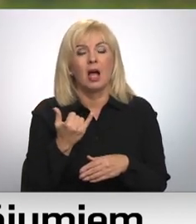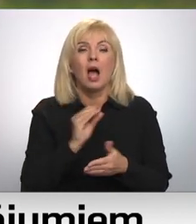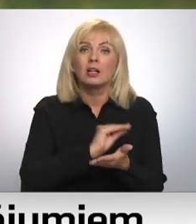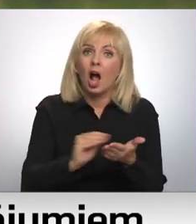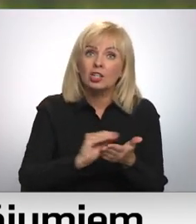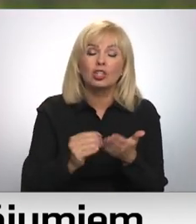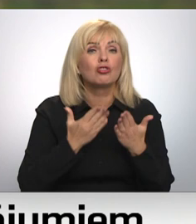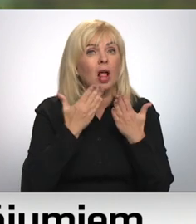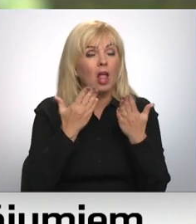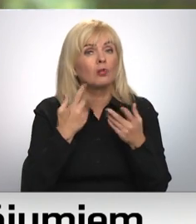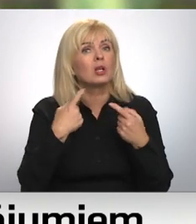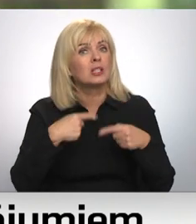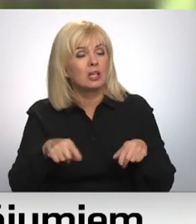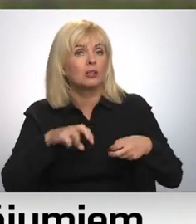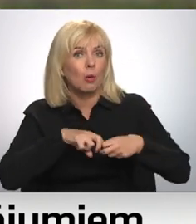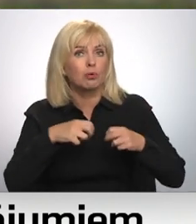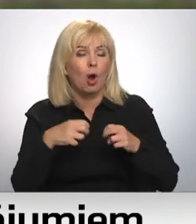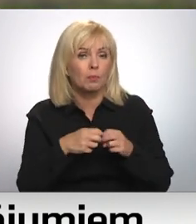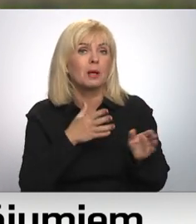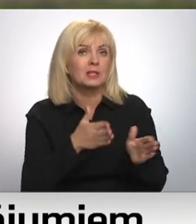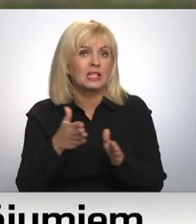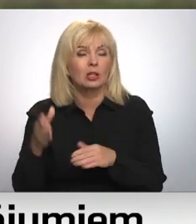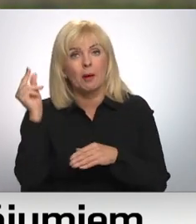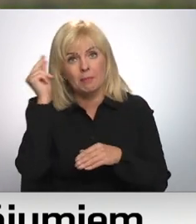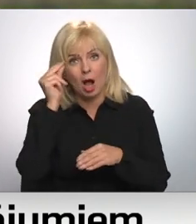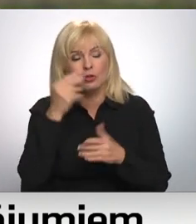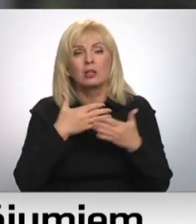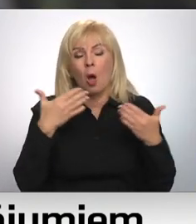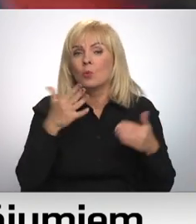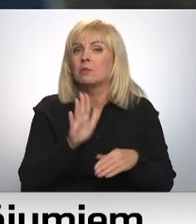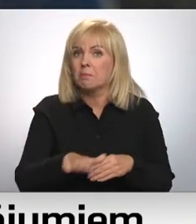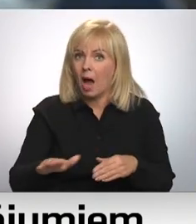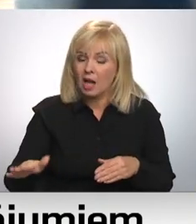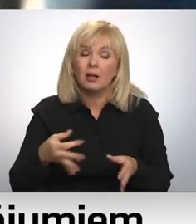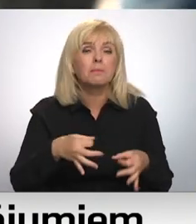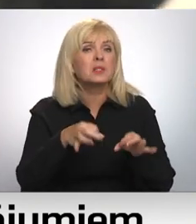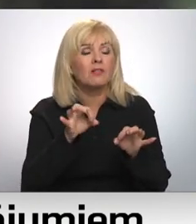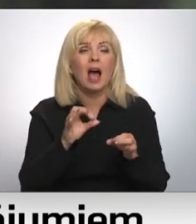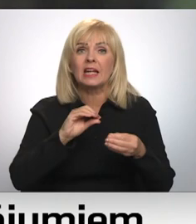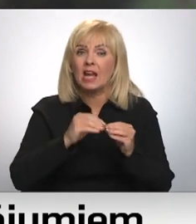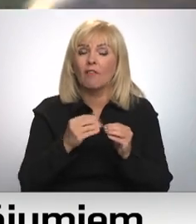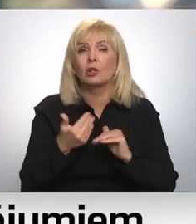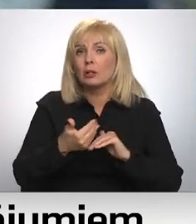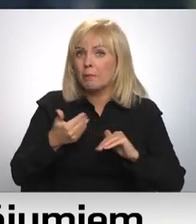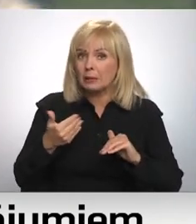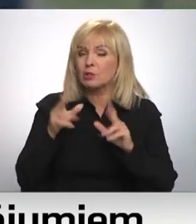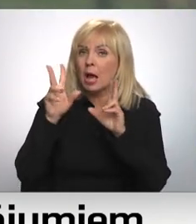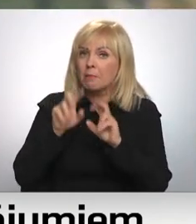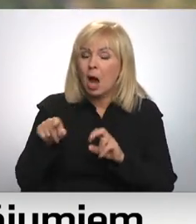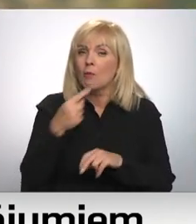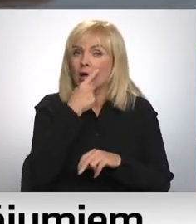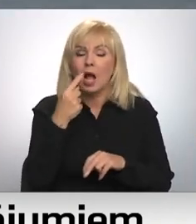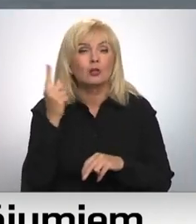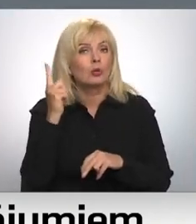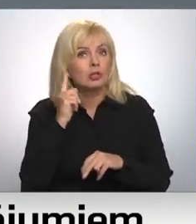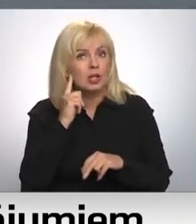Rakstīšanas, lasīšanas vai kādas citas problēmas, kas ietekmē mācīšanos, ir daudziem bērniem. Svarīgi tās pamanīt jau laikus, pārbaudot bērnu redzi,